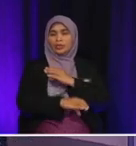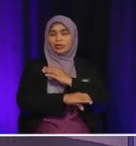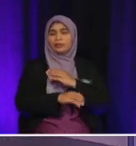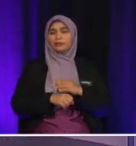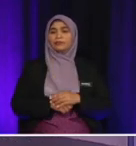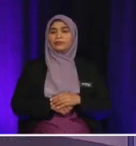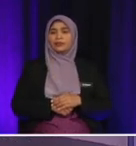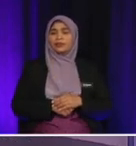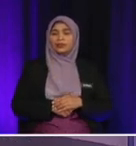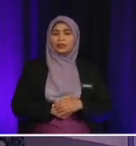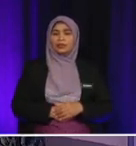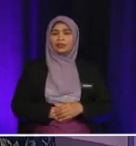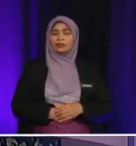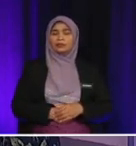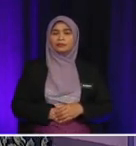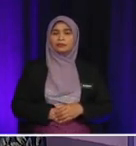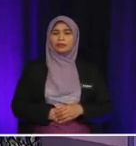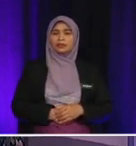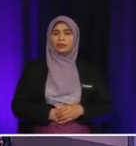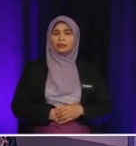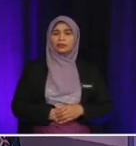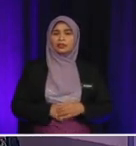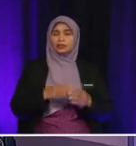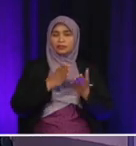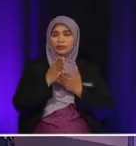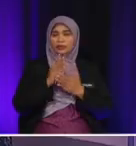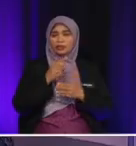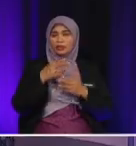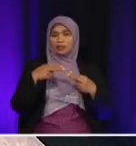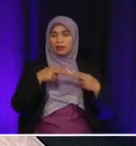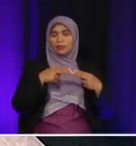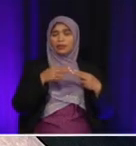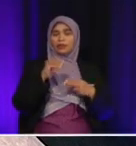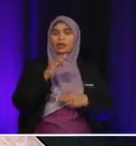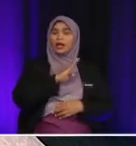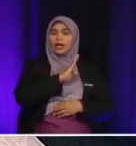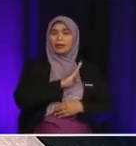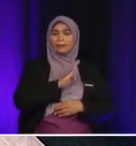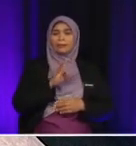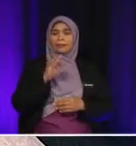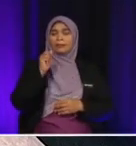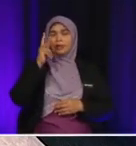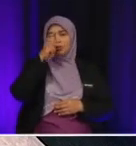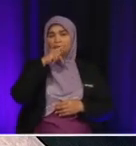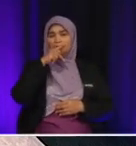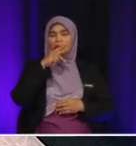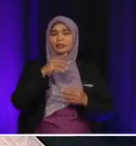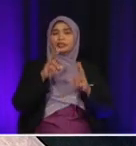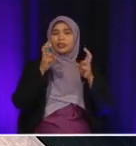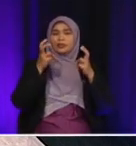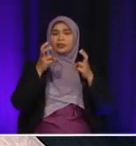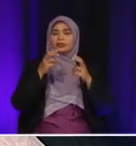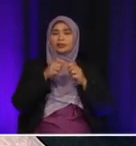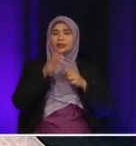akhlak ya ini antara tajuk-tajuk yang anda pelajari Ustazah yakin anda telah pun buat senarai semak Cuba kita lihat